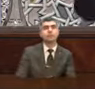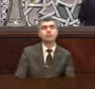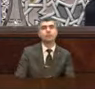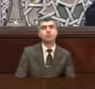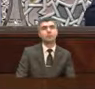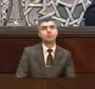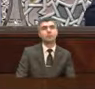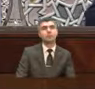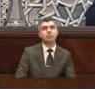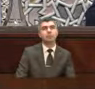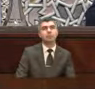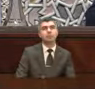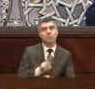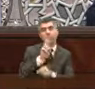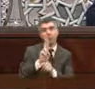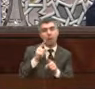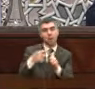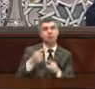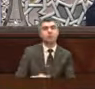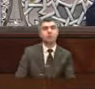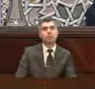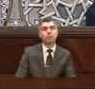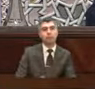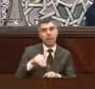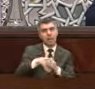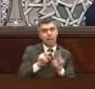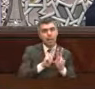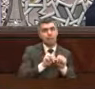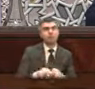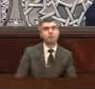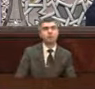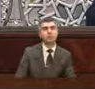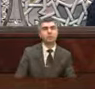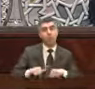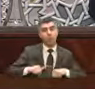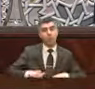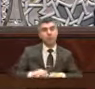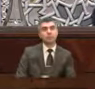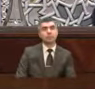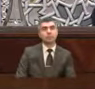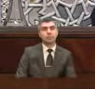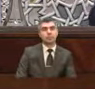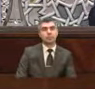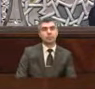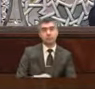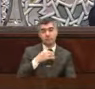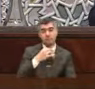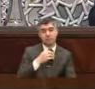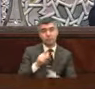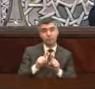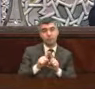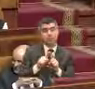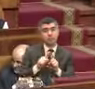تعقيب اضافي اخر، من فريق التجمع الدستوري، تفضل. سيد الوزير المحترم، نطالبكم